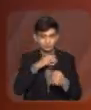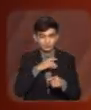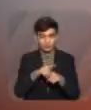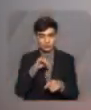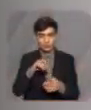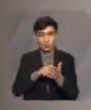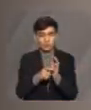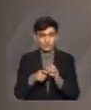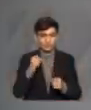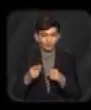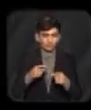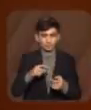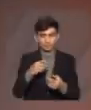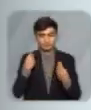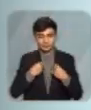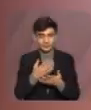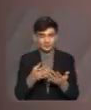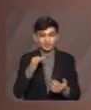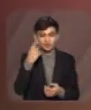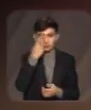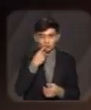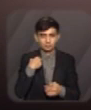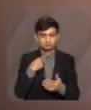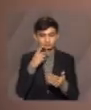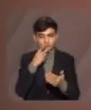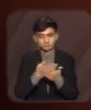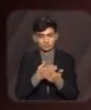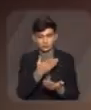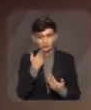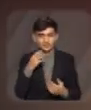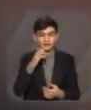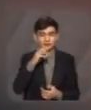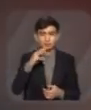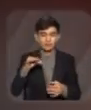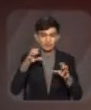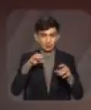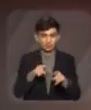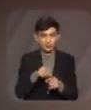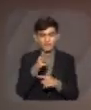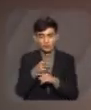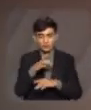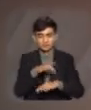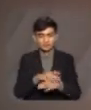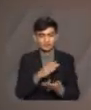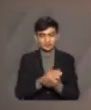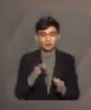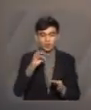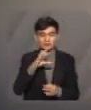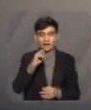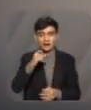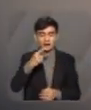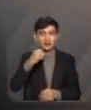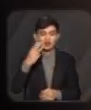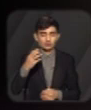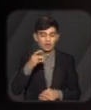комнате разбросана пища лицо ребенка мы не показывают в соответствии с законом о сми выяснилось что видео снято в сара горском районе отцом двухлетнего